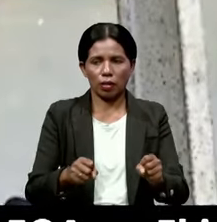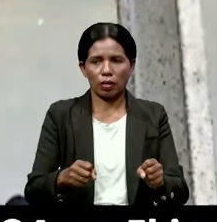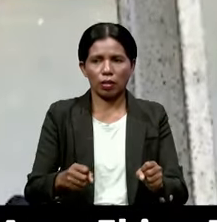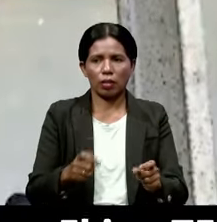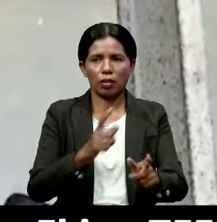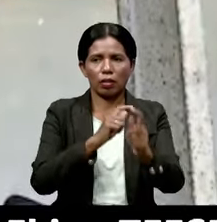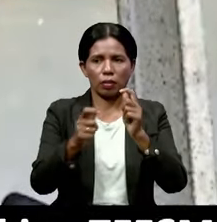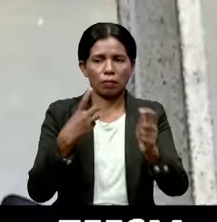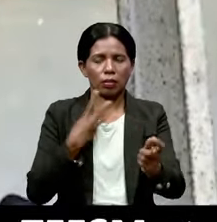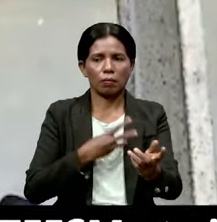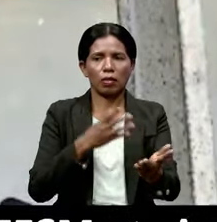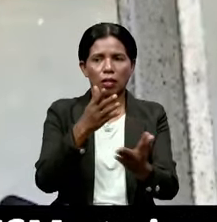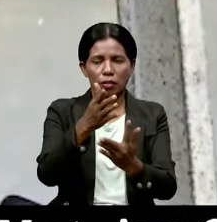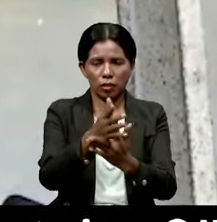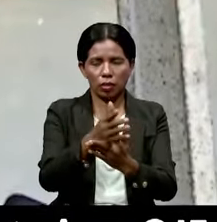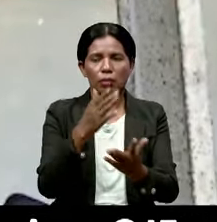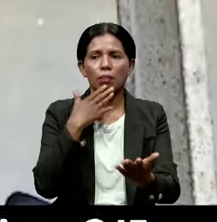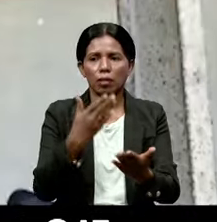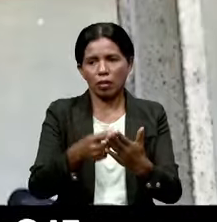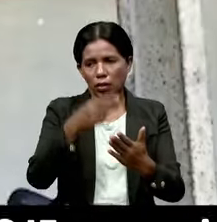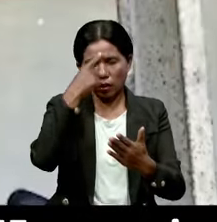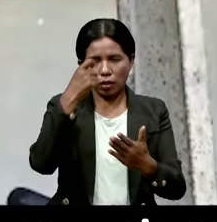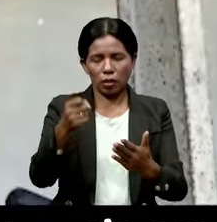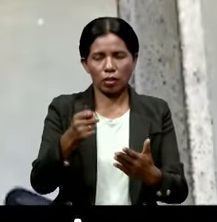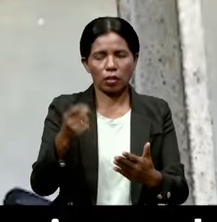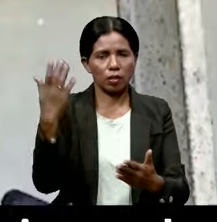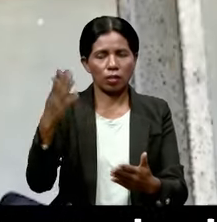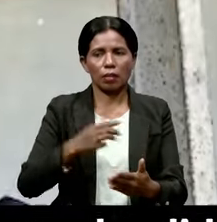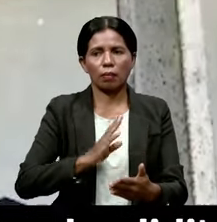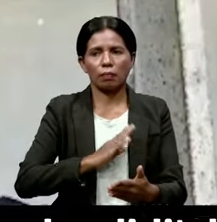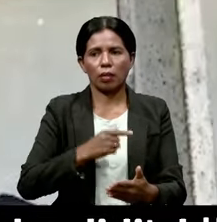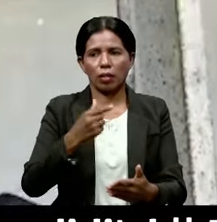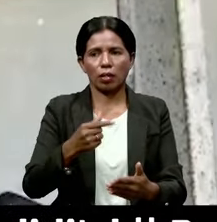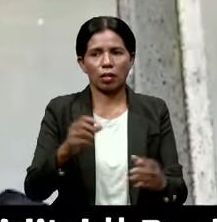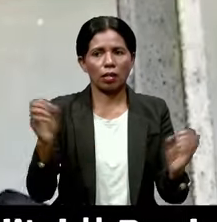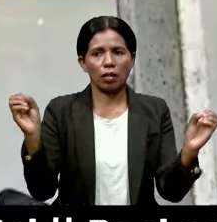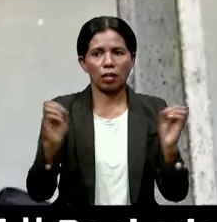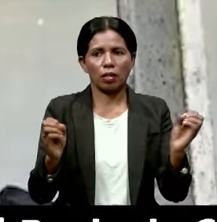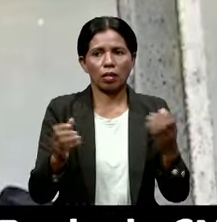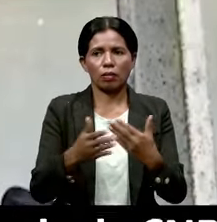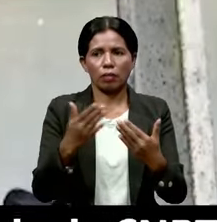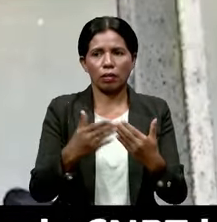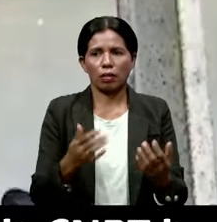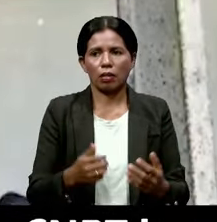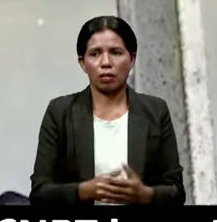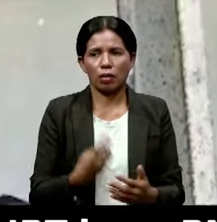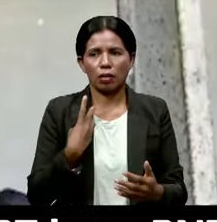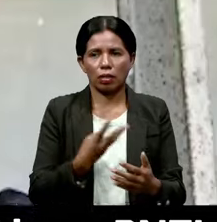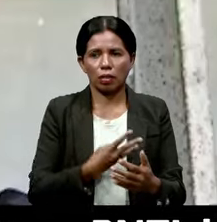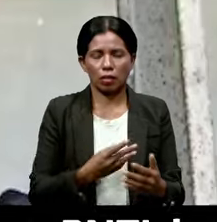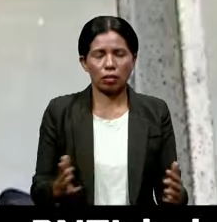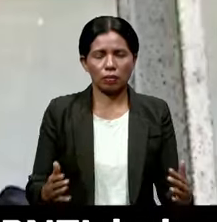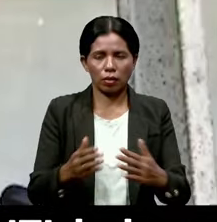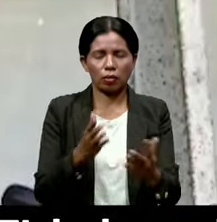transporte, kita bele aksesu buat rumah nebe mandia, tamba iha wai buru ni lawas, buat tidak lebe lawas fasil pa, kita gravida ni